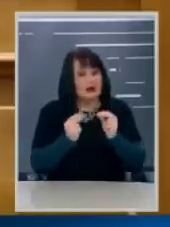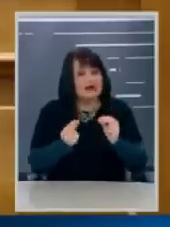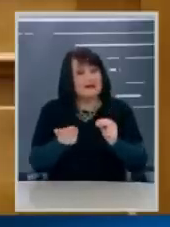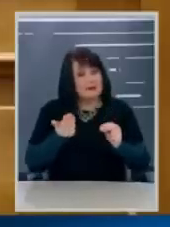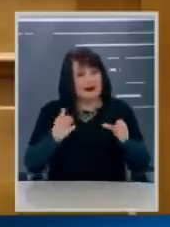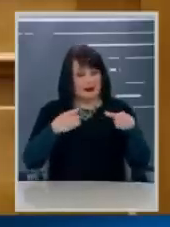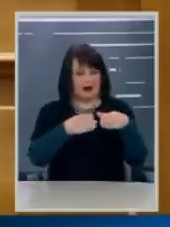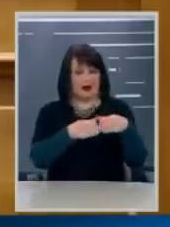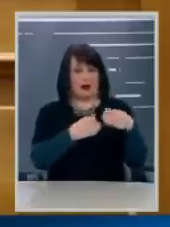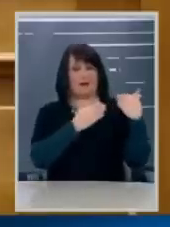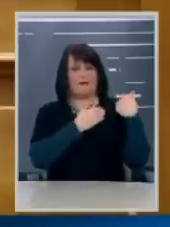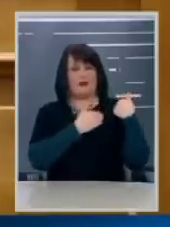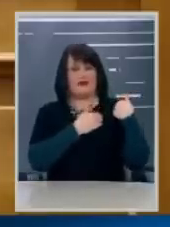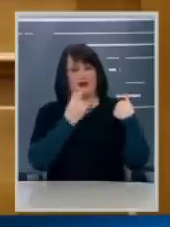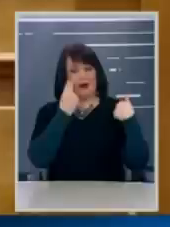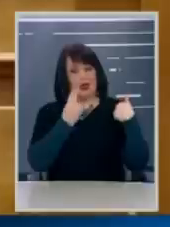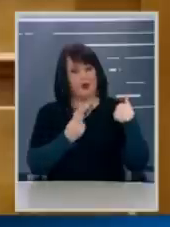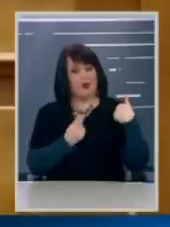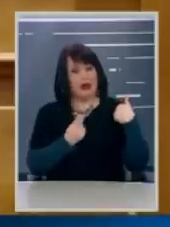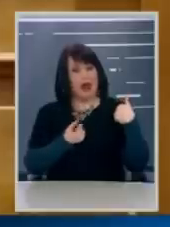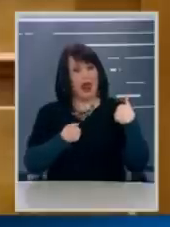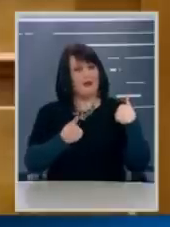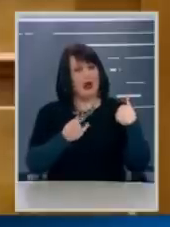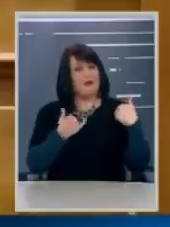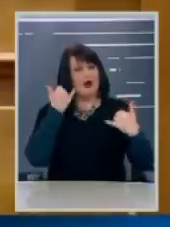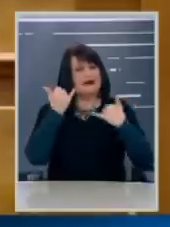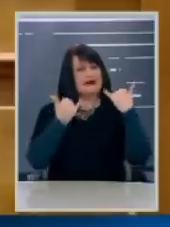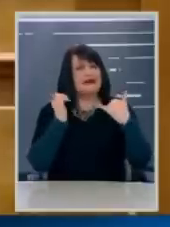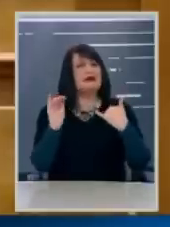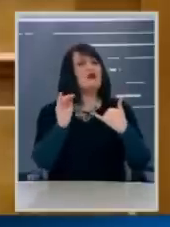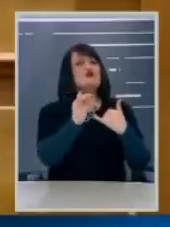να παραδίδονται ή τα τηλέφωνα, οι αριθμοί τηλεφώνων που